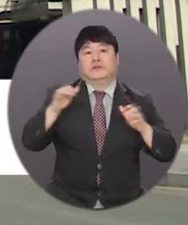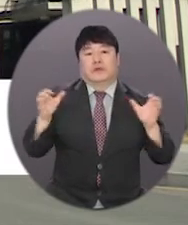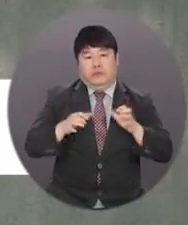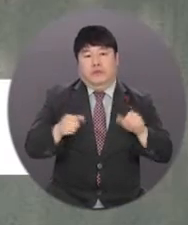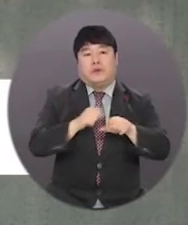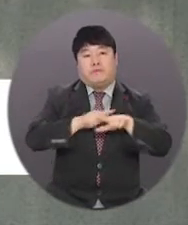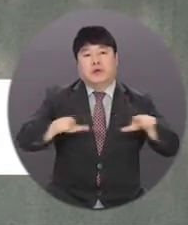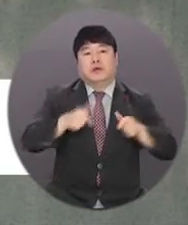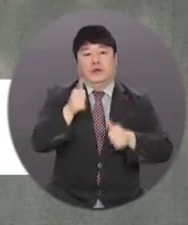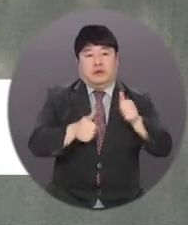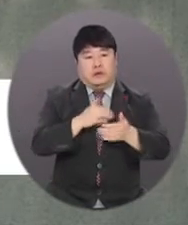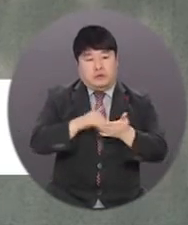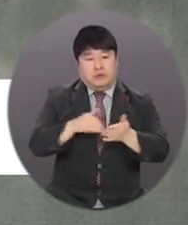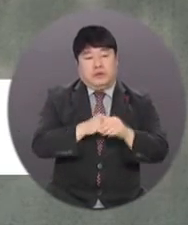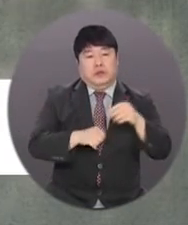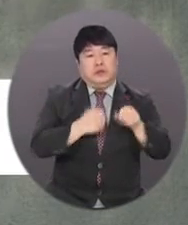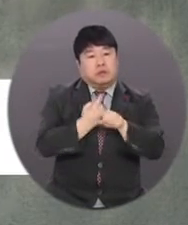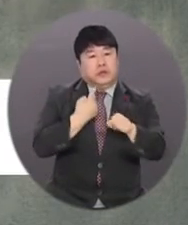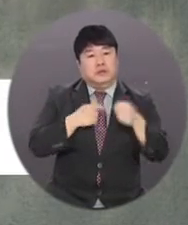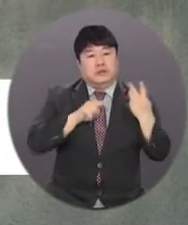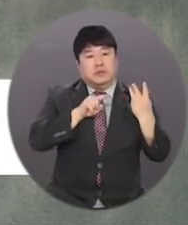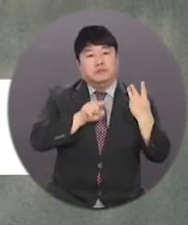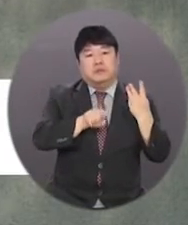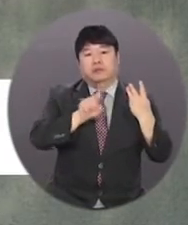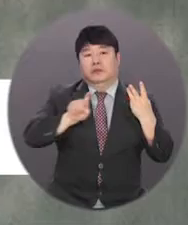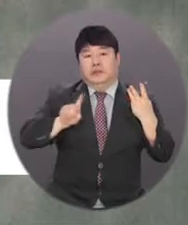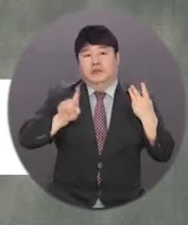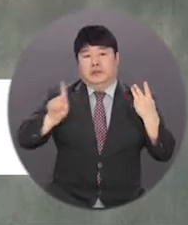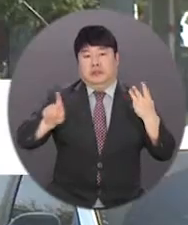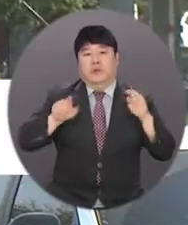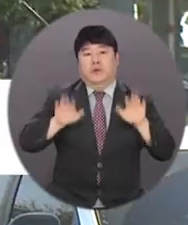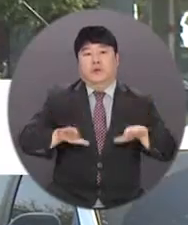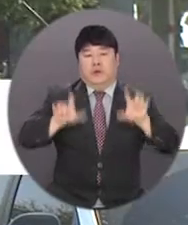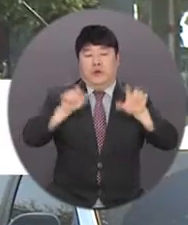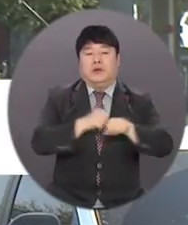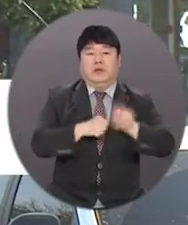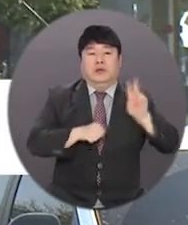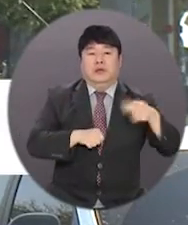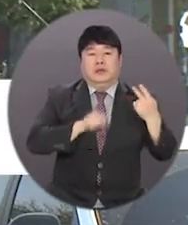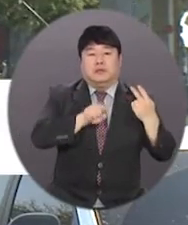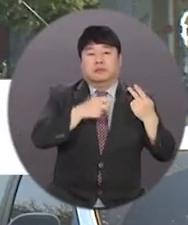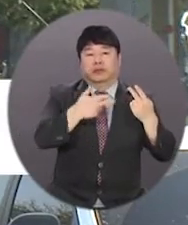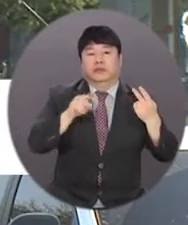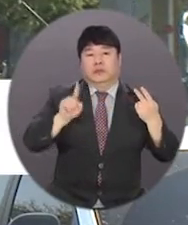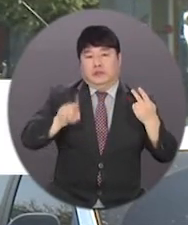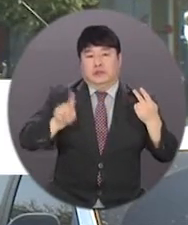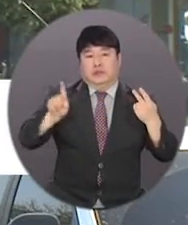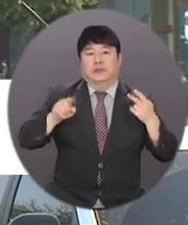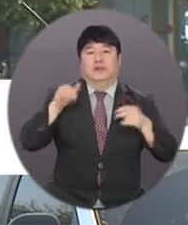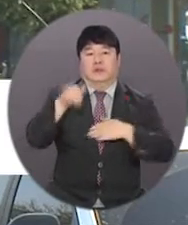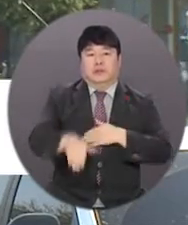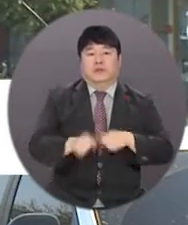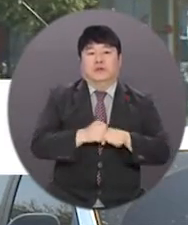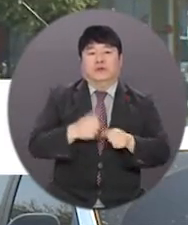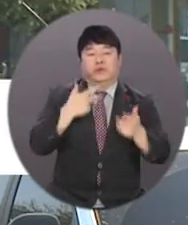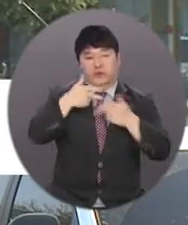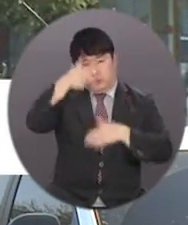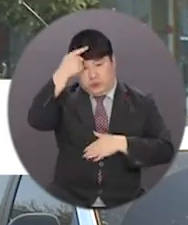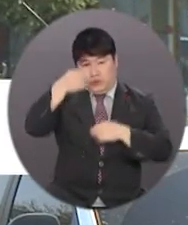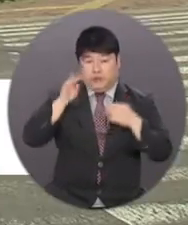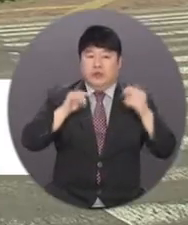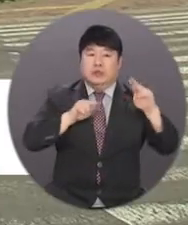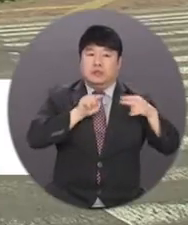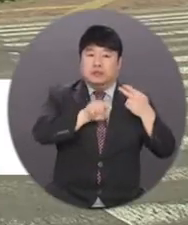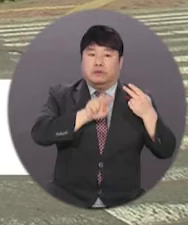평균 경쟁률이 지난해 3.11대 1에서 올해는 2.7대 1로 떨어졌고 조선대는